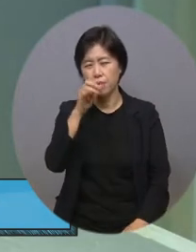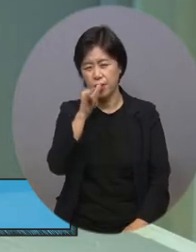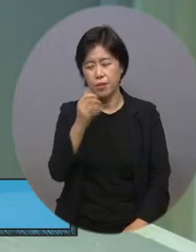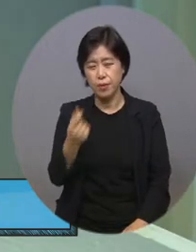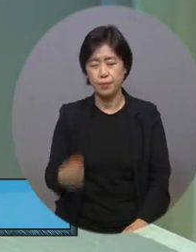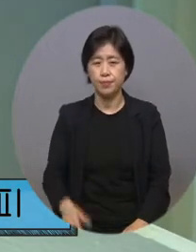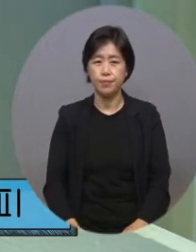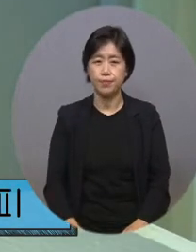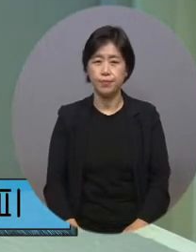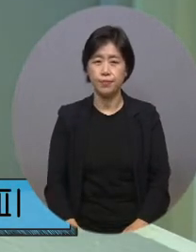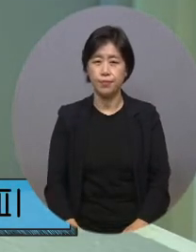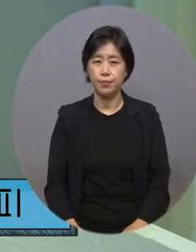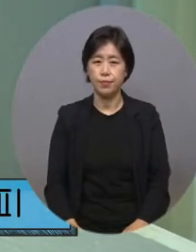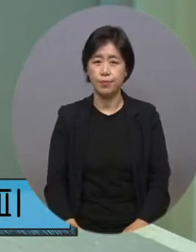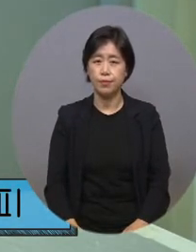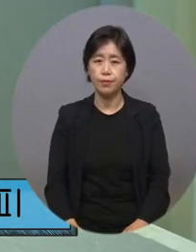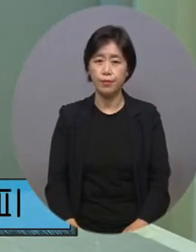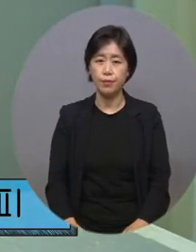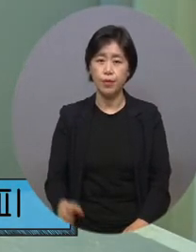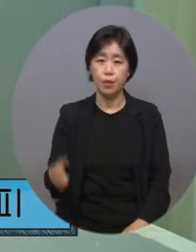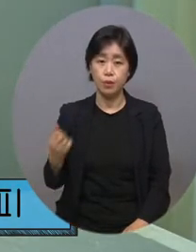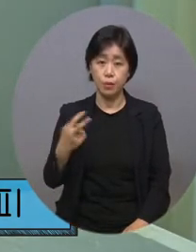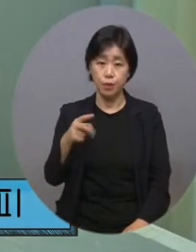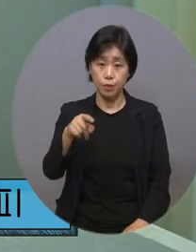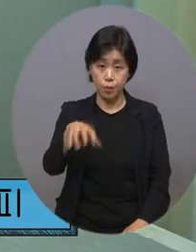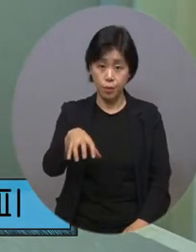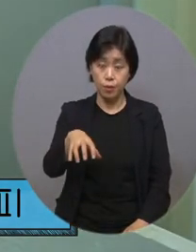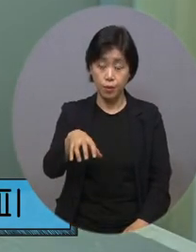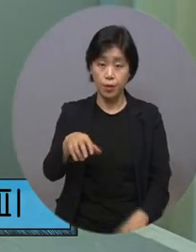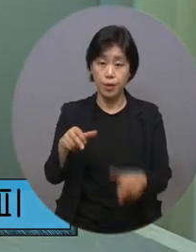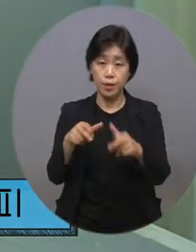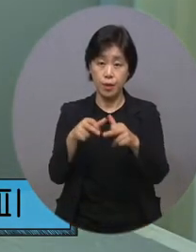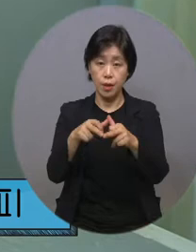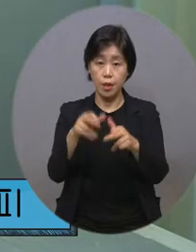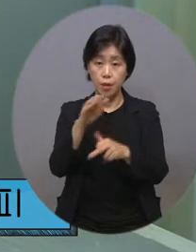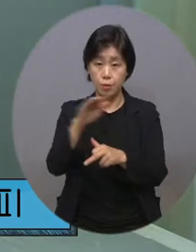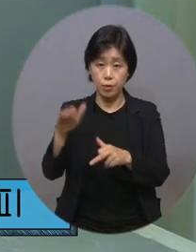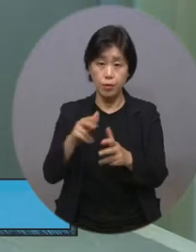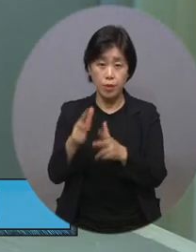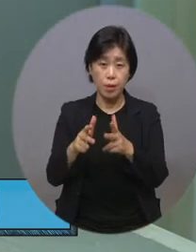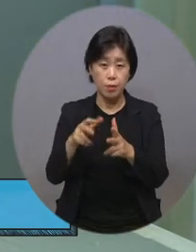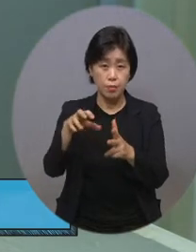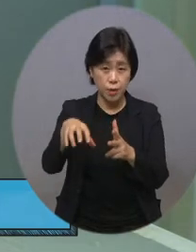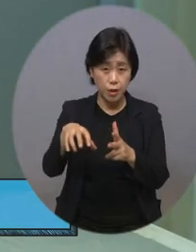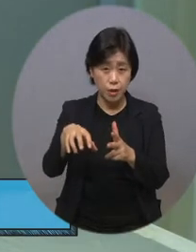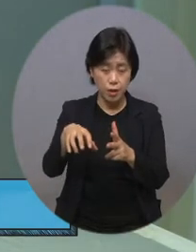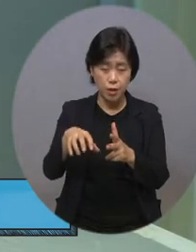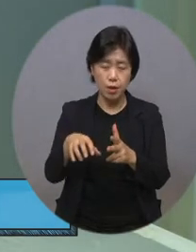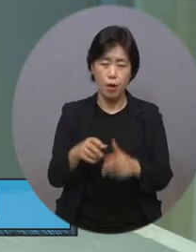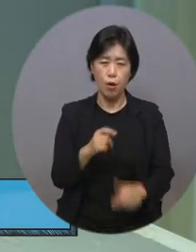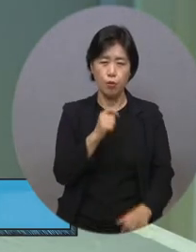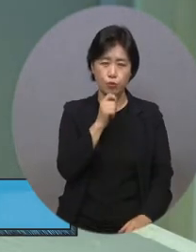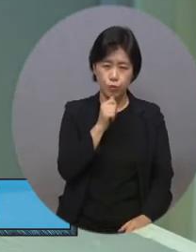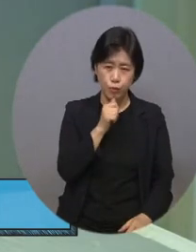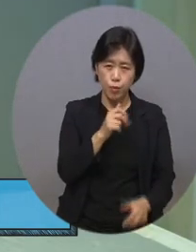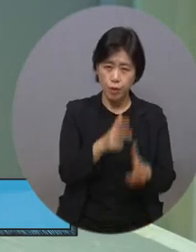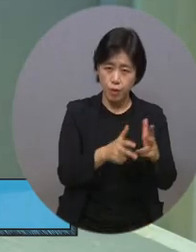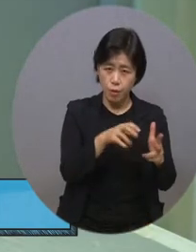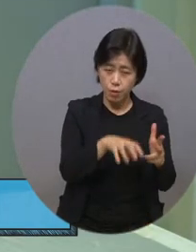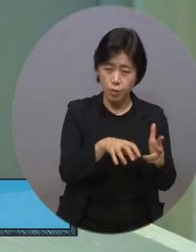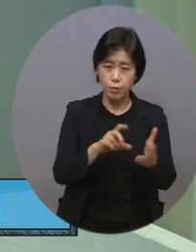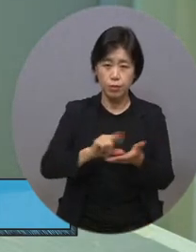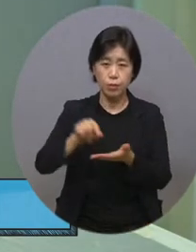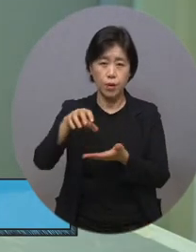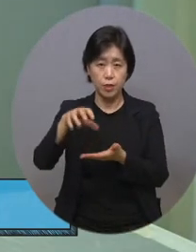알고 있습니다. 네. 그리고 컨소시엄형 장애 표준 사업장이 아시다시피 중소기업과 지자체